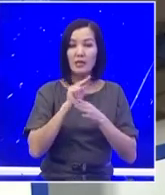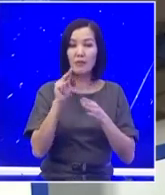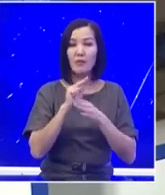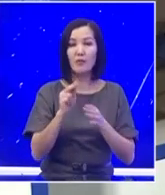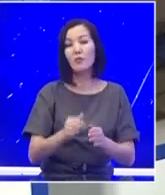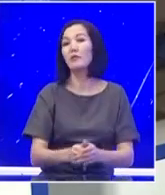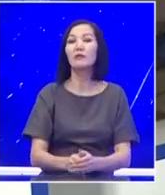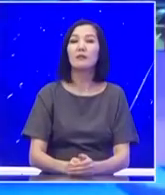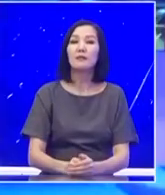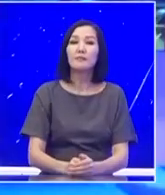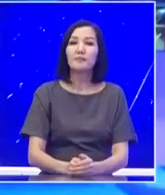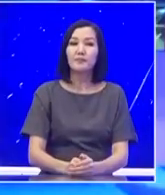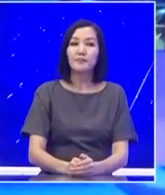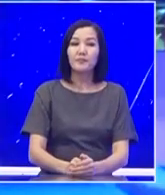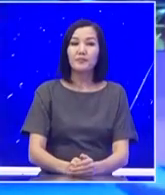тәрбиелеу.